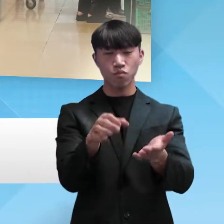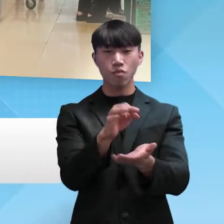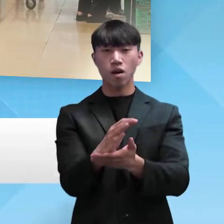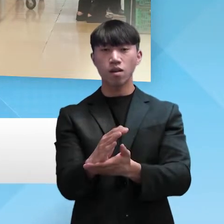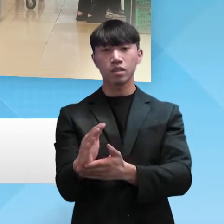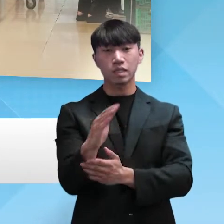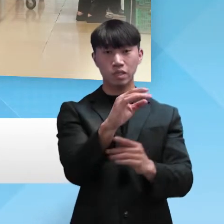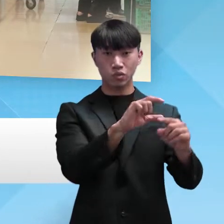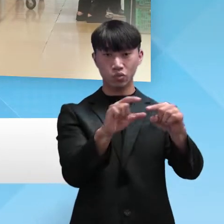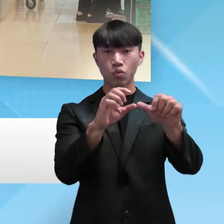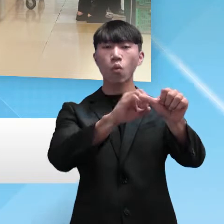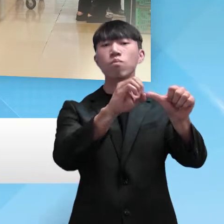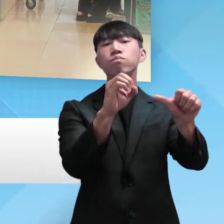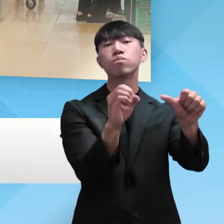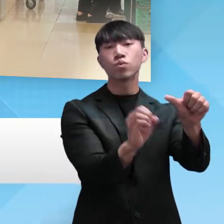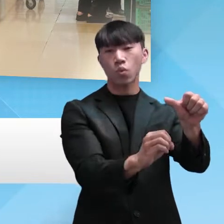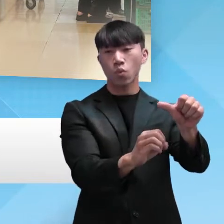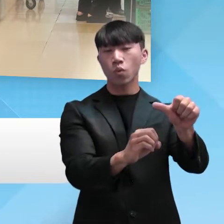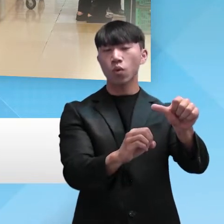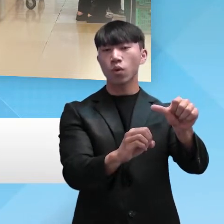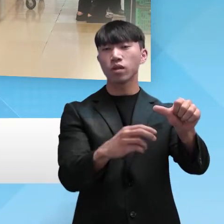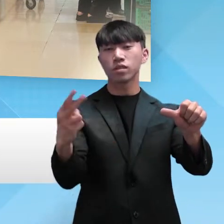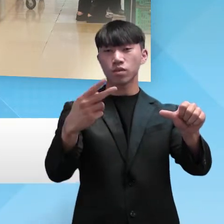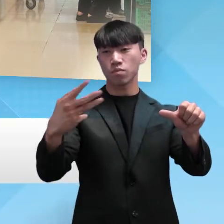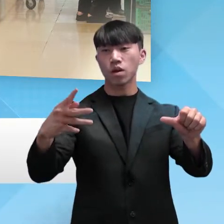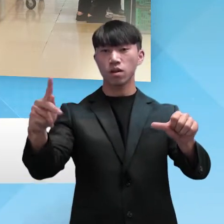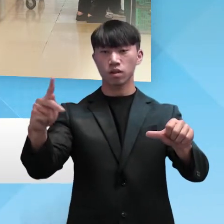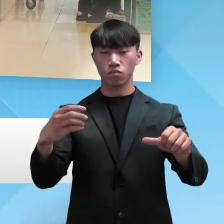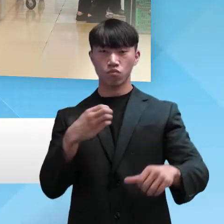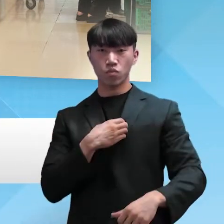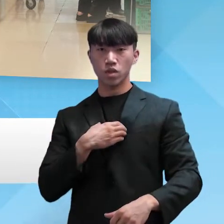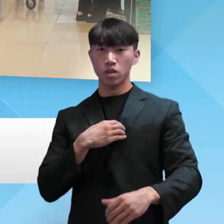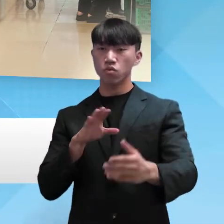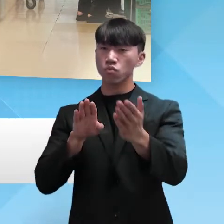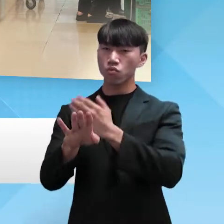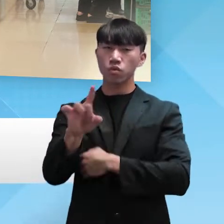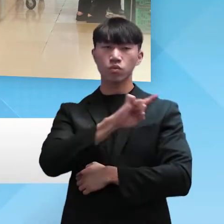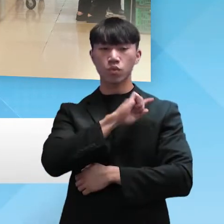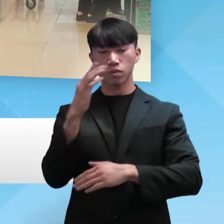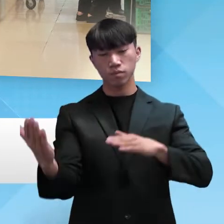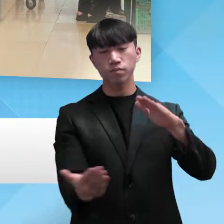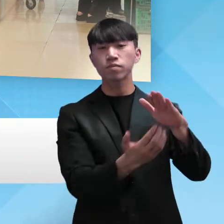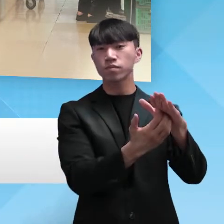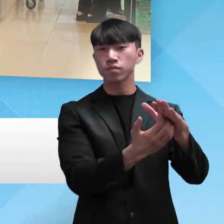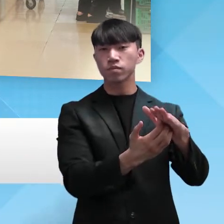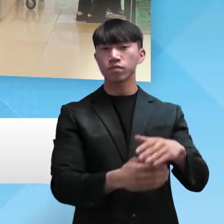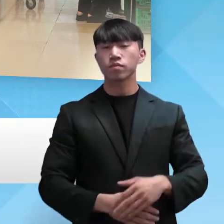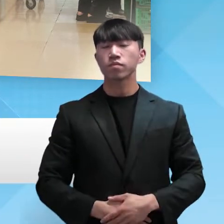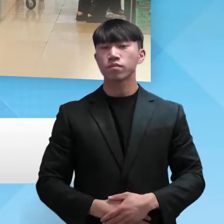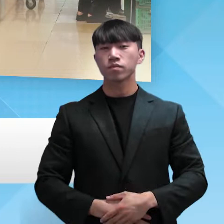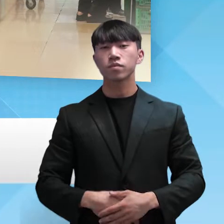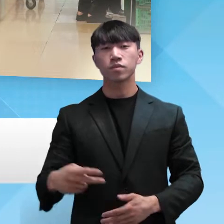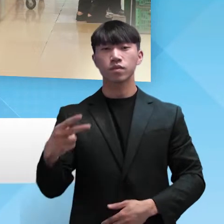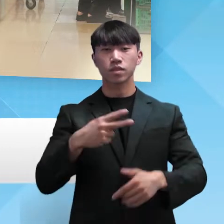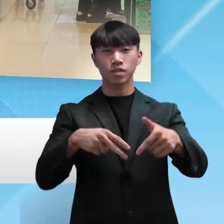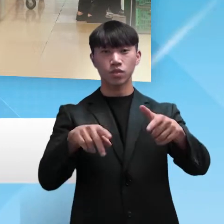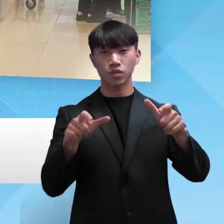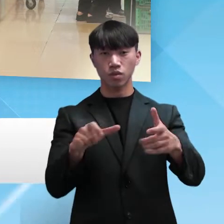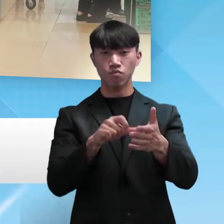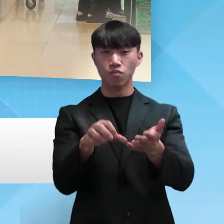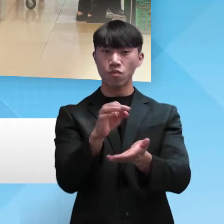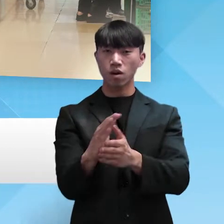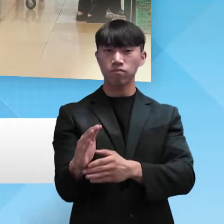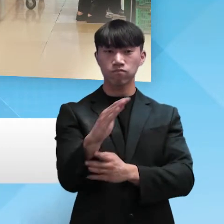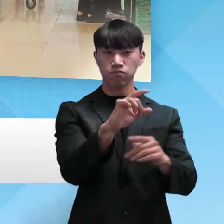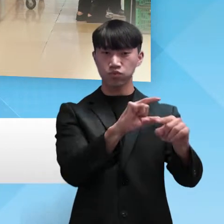인천 지역 소비자 물가 상승률이 5%대로 치솟아 2008년 금융위기 이후 최고 수준을 기록했습니다. 인천 지역